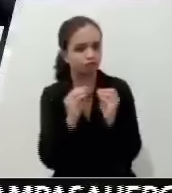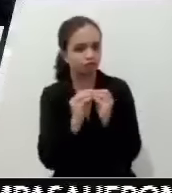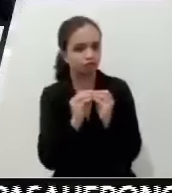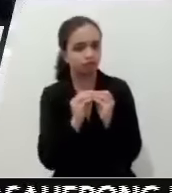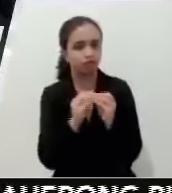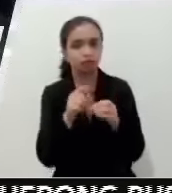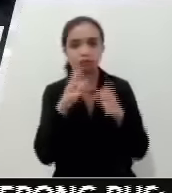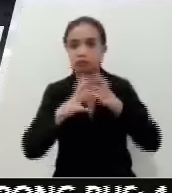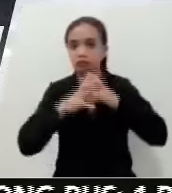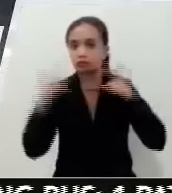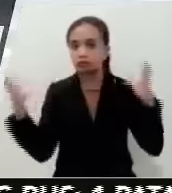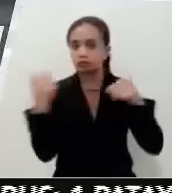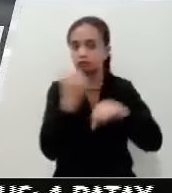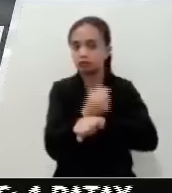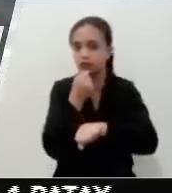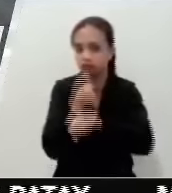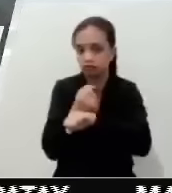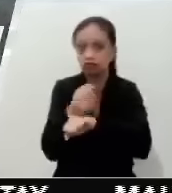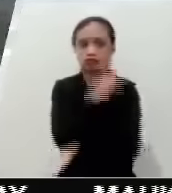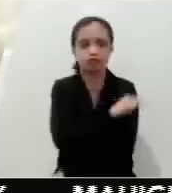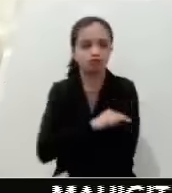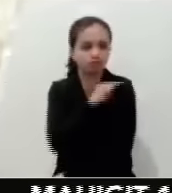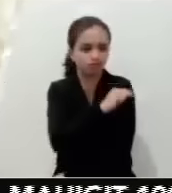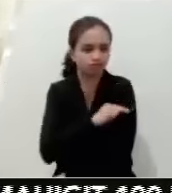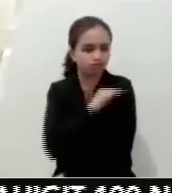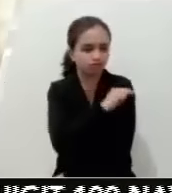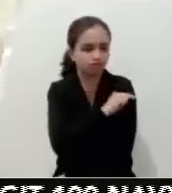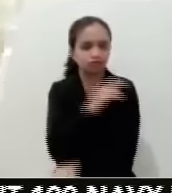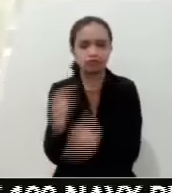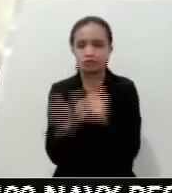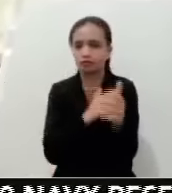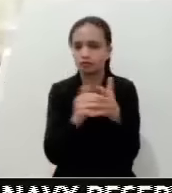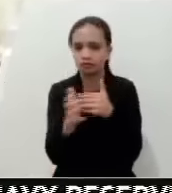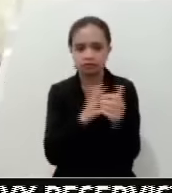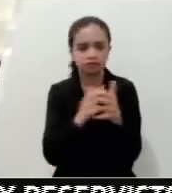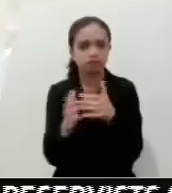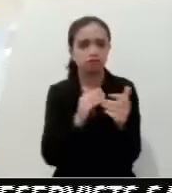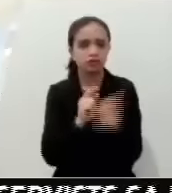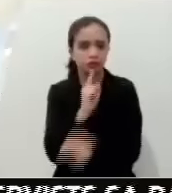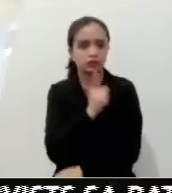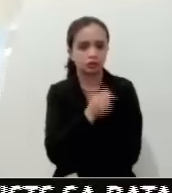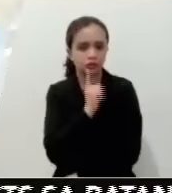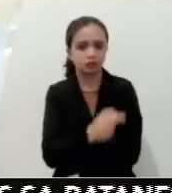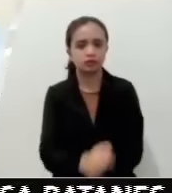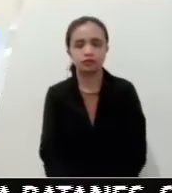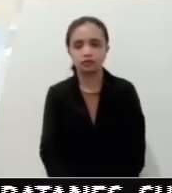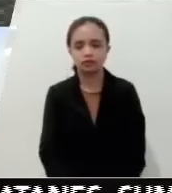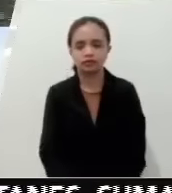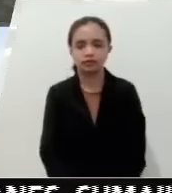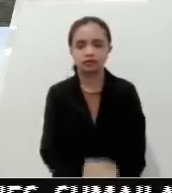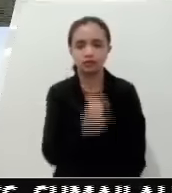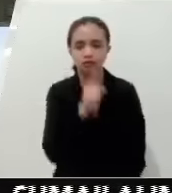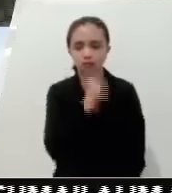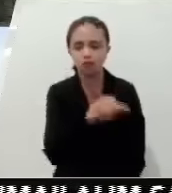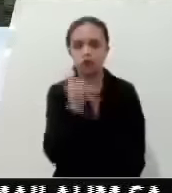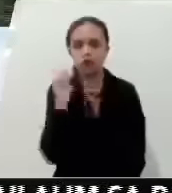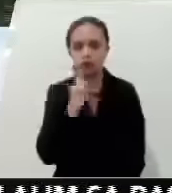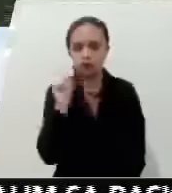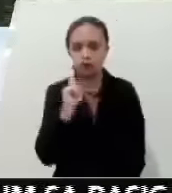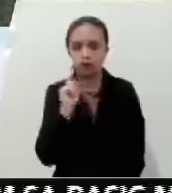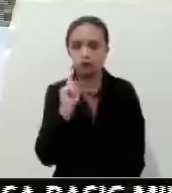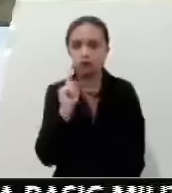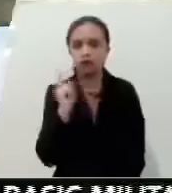ni natural kahit ano tagang meron Al naung FL